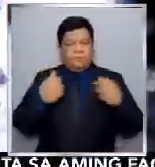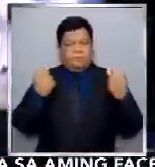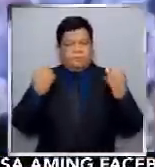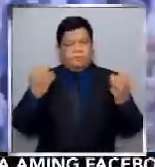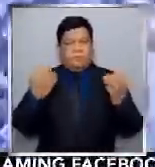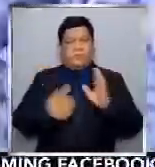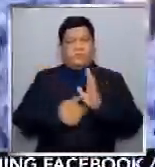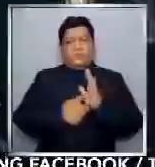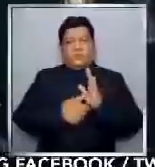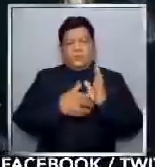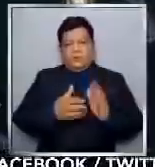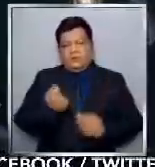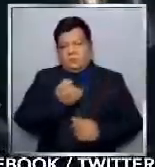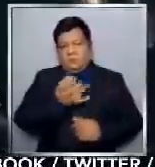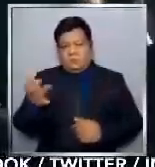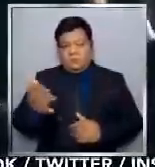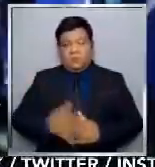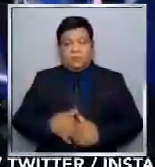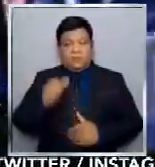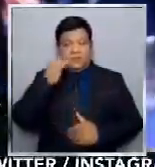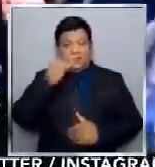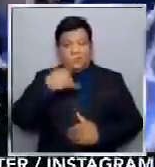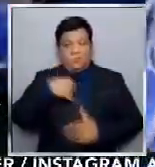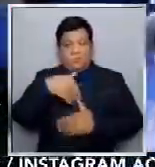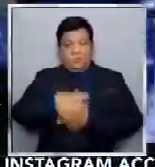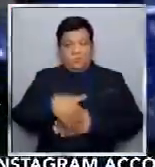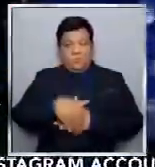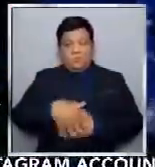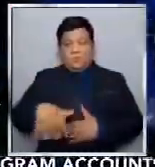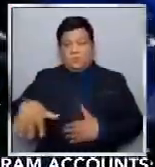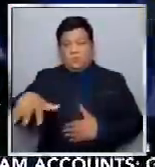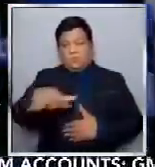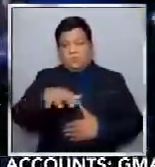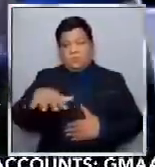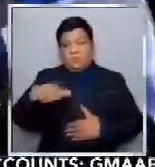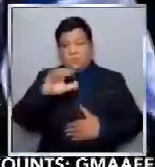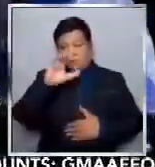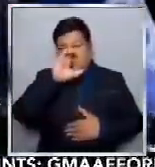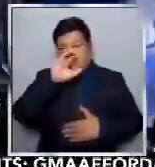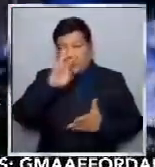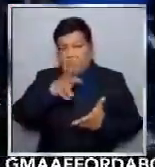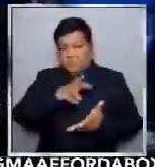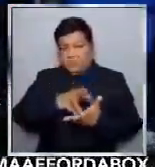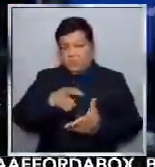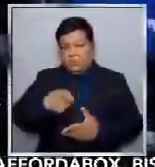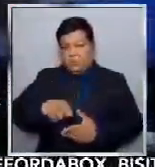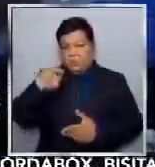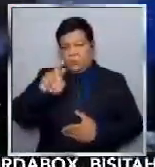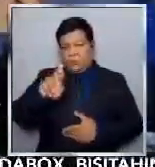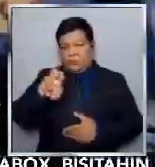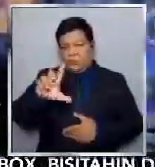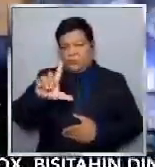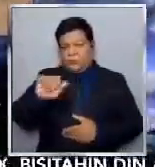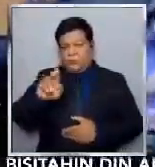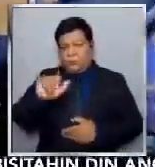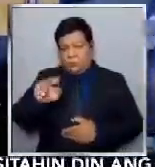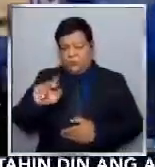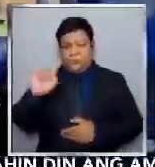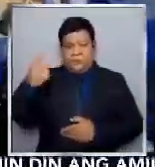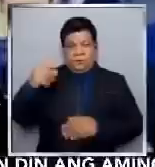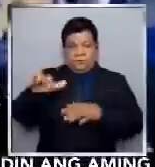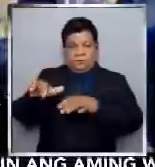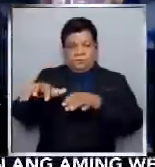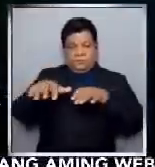Ang grand rally kagabi sa 3rd Avenue North Reclamation Area sa Cebu City, ang first leg ng meeting de avance ni Pacquiao. Muli